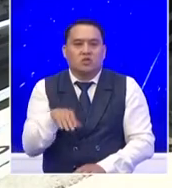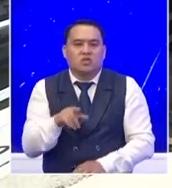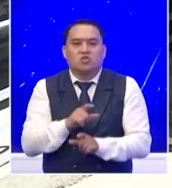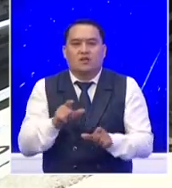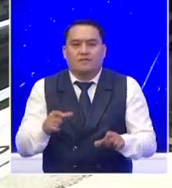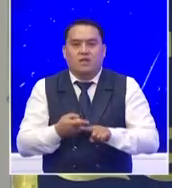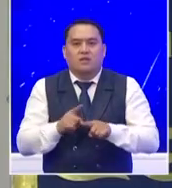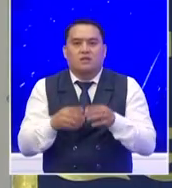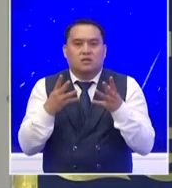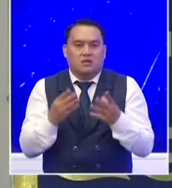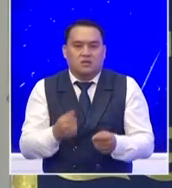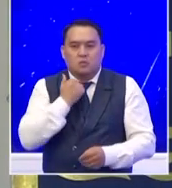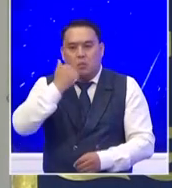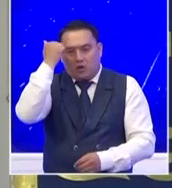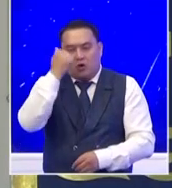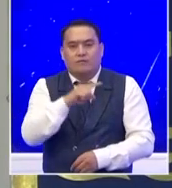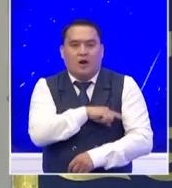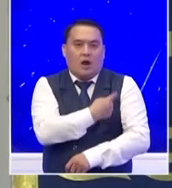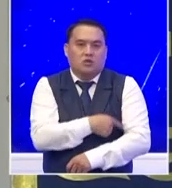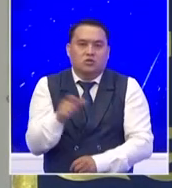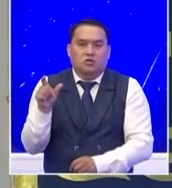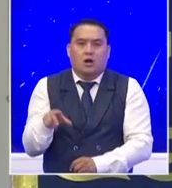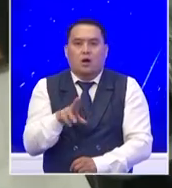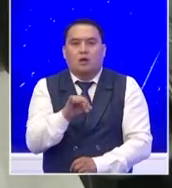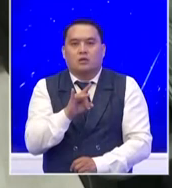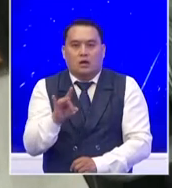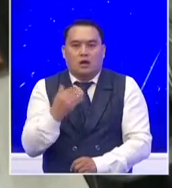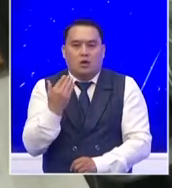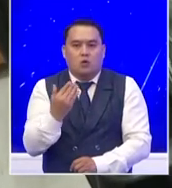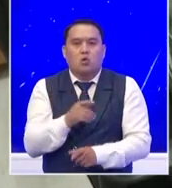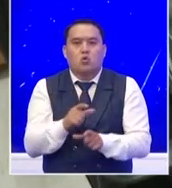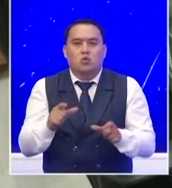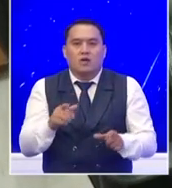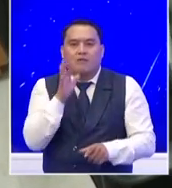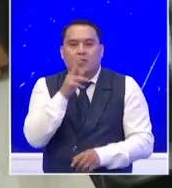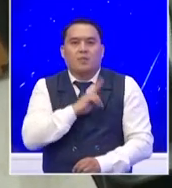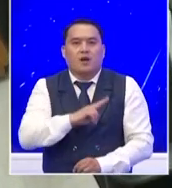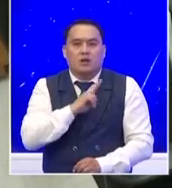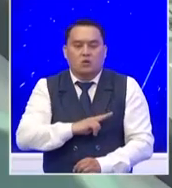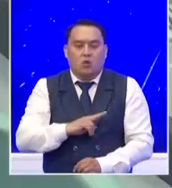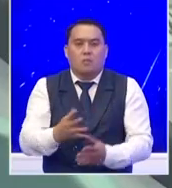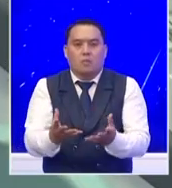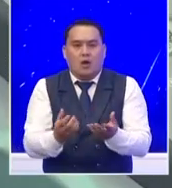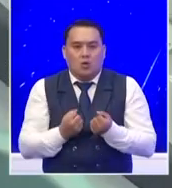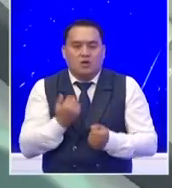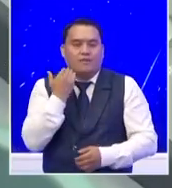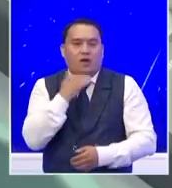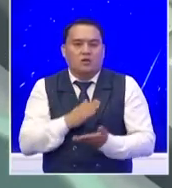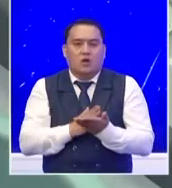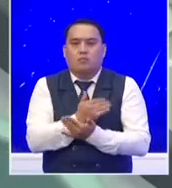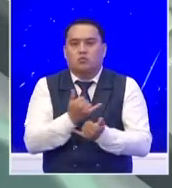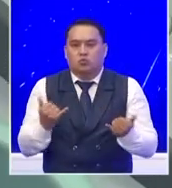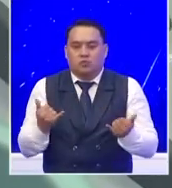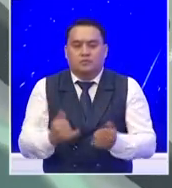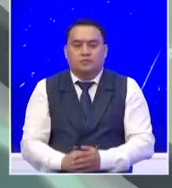пациентов в эти дни могут сказать спасибо врачам поликлиники «Кайнар». Именно столько людей за время работы медцентра получили качественные